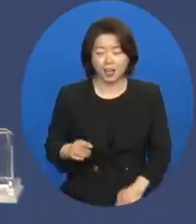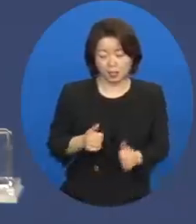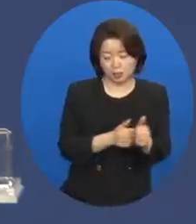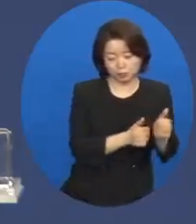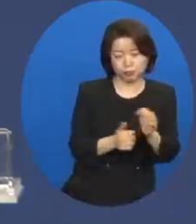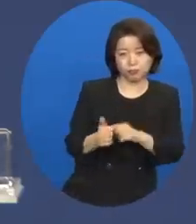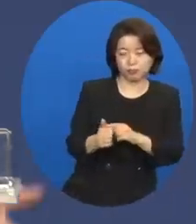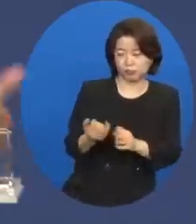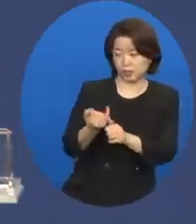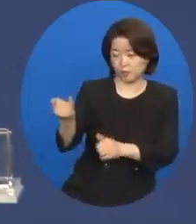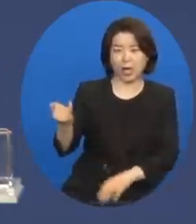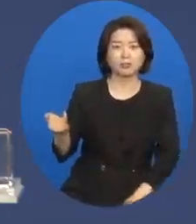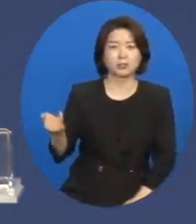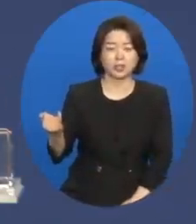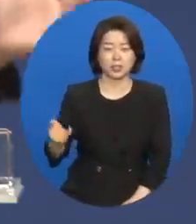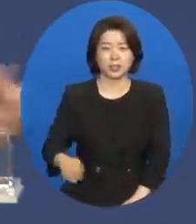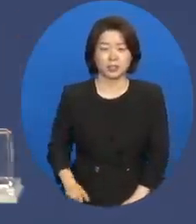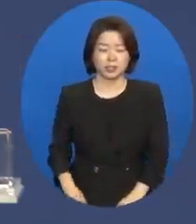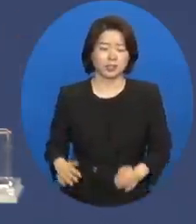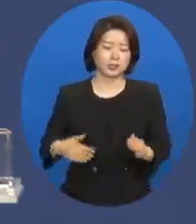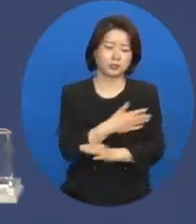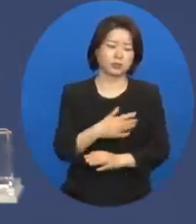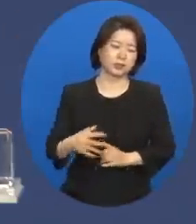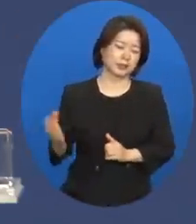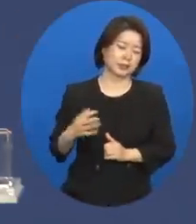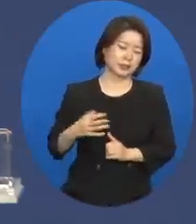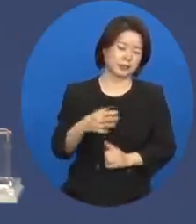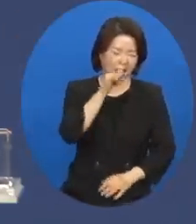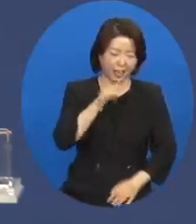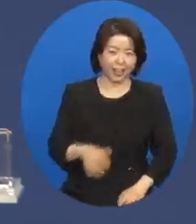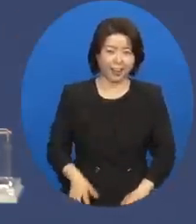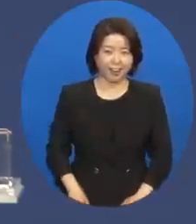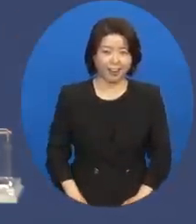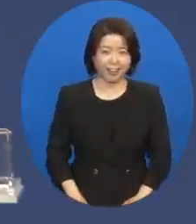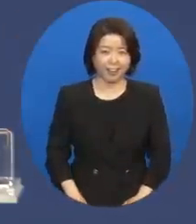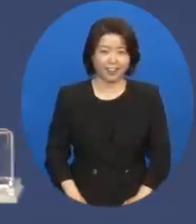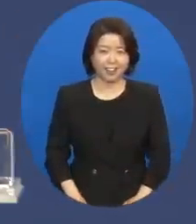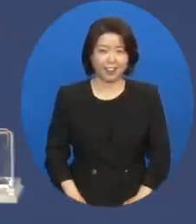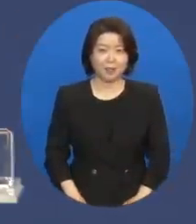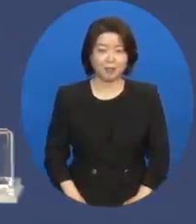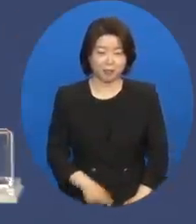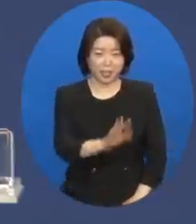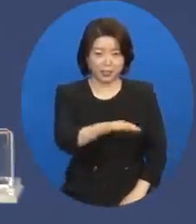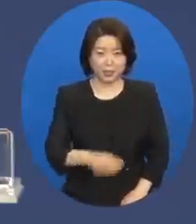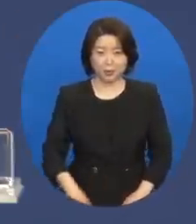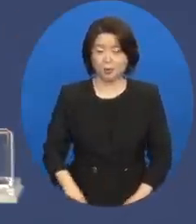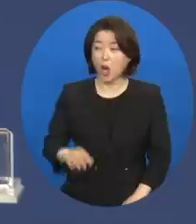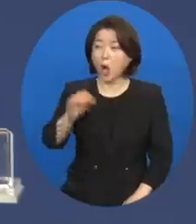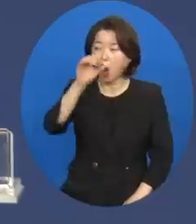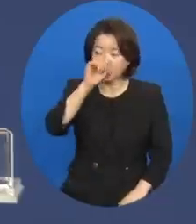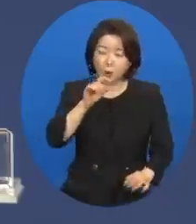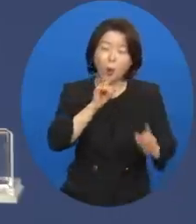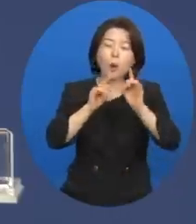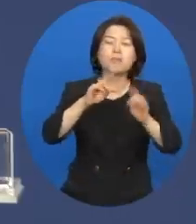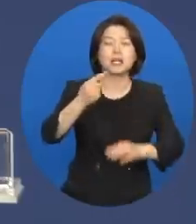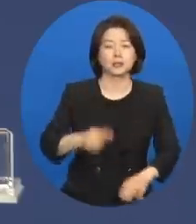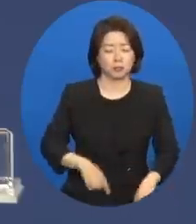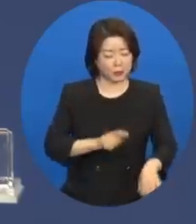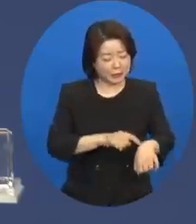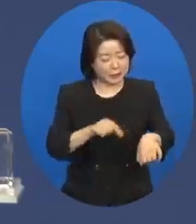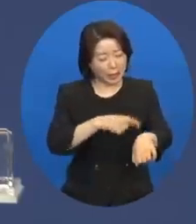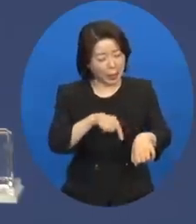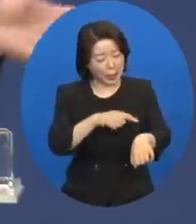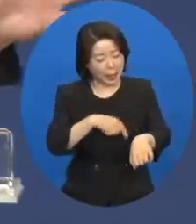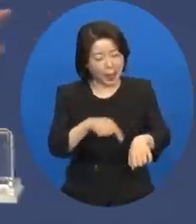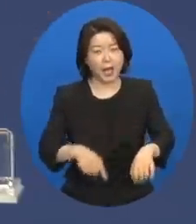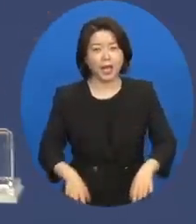따라다니는 마누라도 은근히 돌려가기로 이렇게 얘기를 해요 너무 좋은 말씀도 시간이